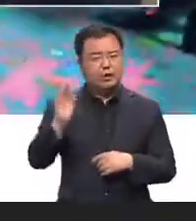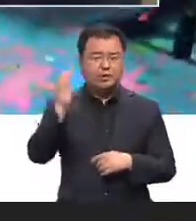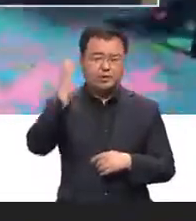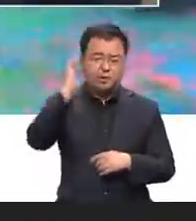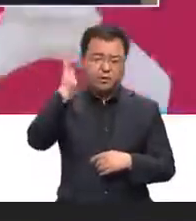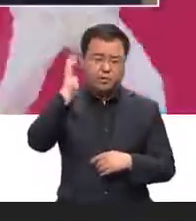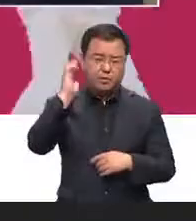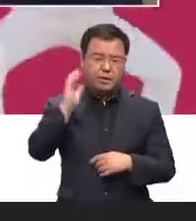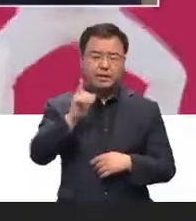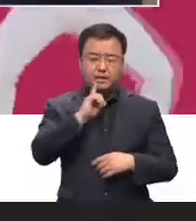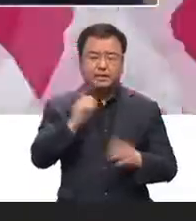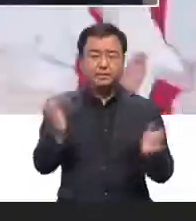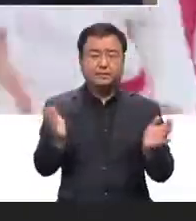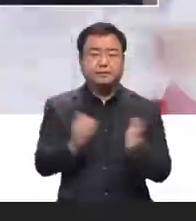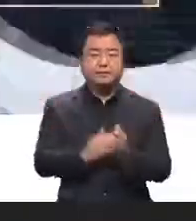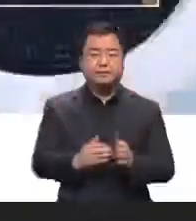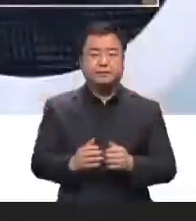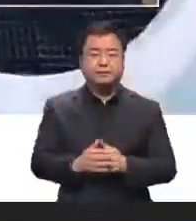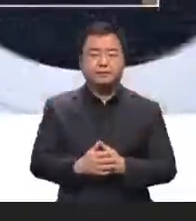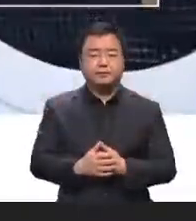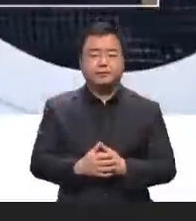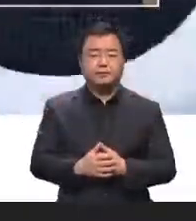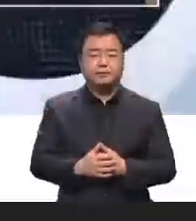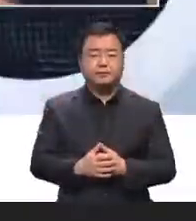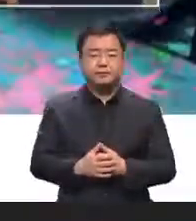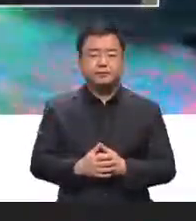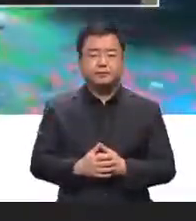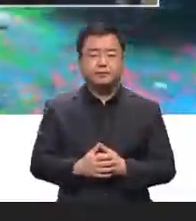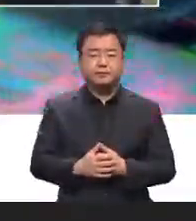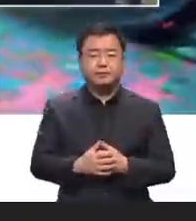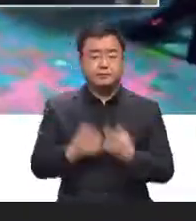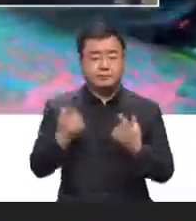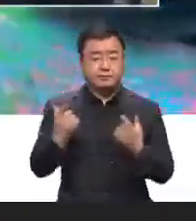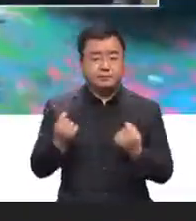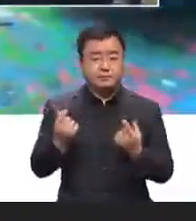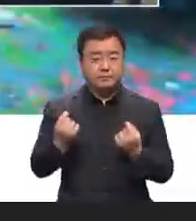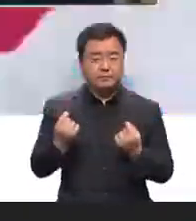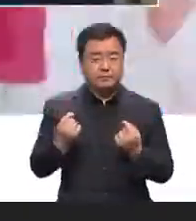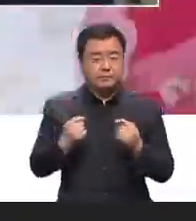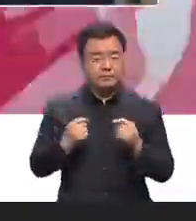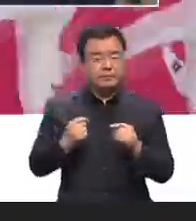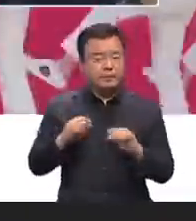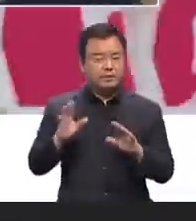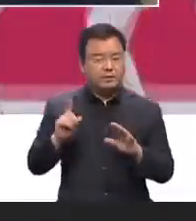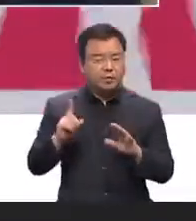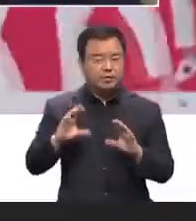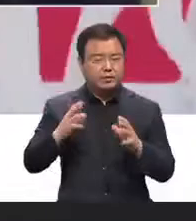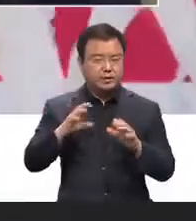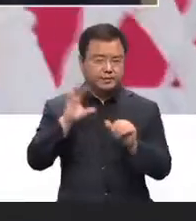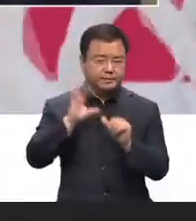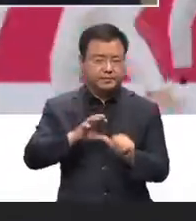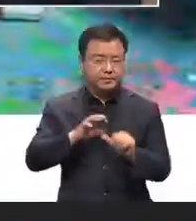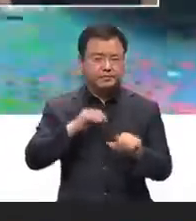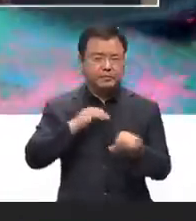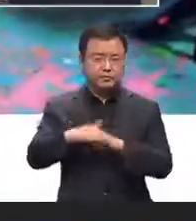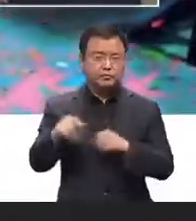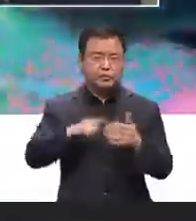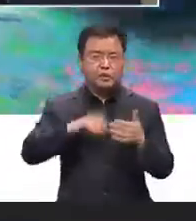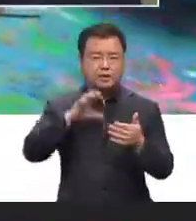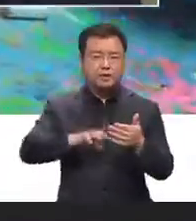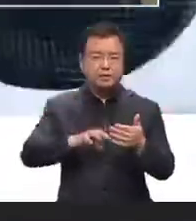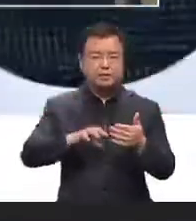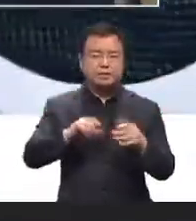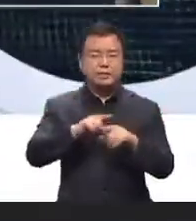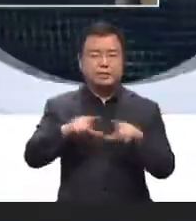드리지 못 하였다 그렇게 생각했을 가능성도 있는데 4 이렇게 전체주의 체제 일수록 대중문화 라든가 에 문화